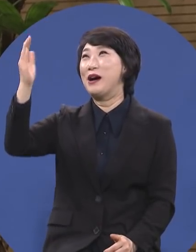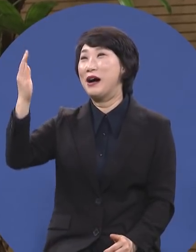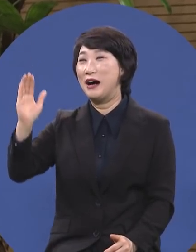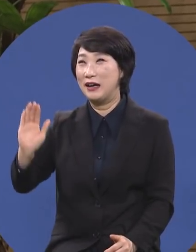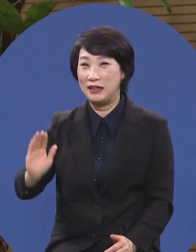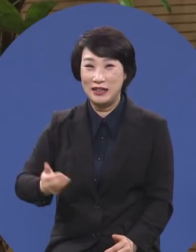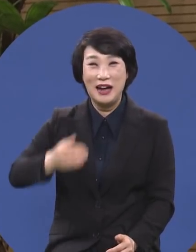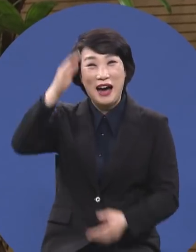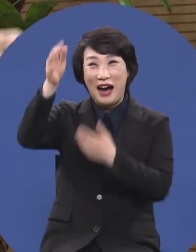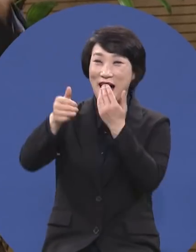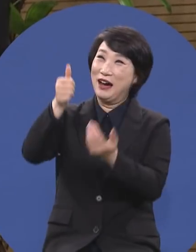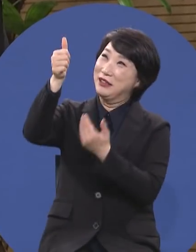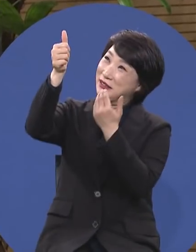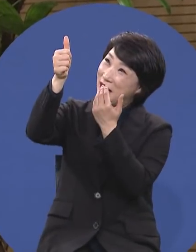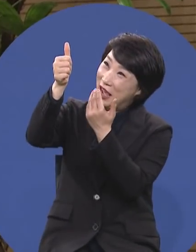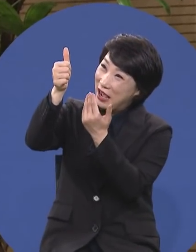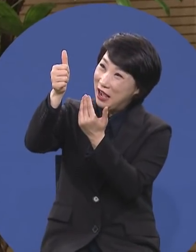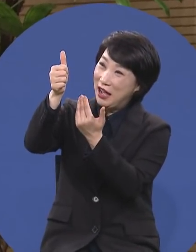영광,